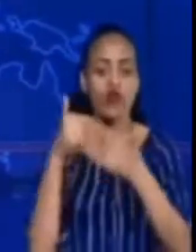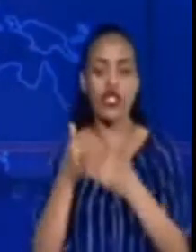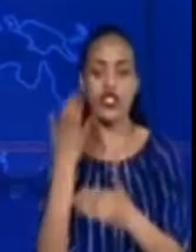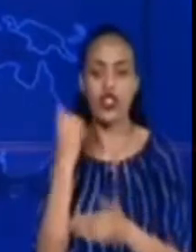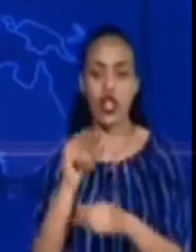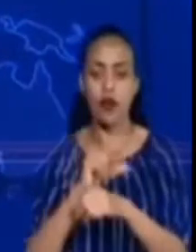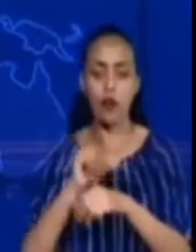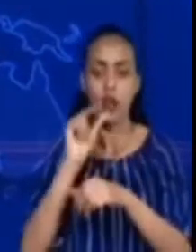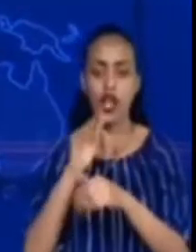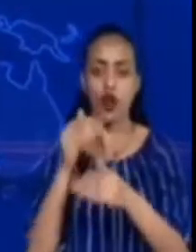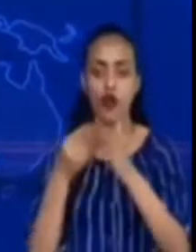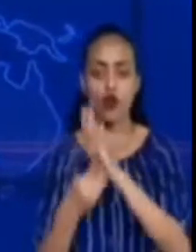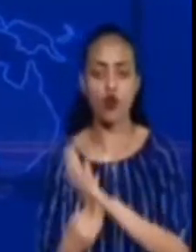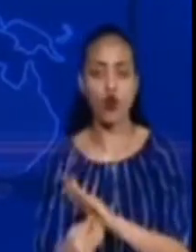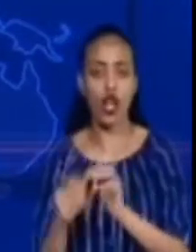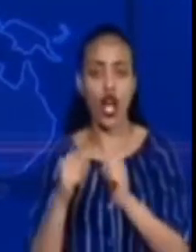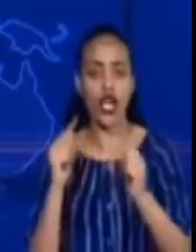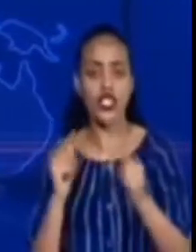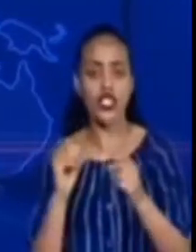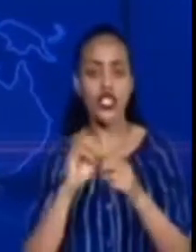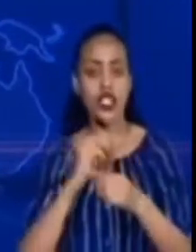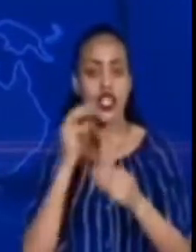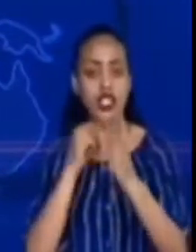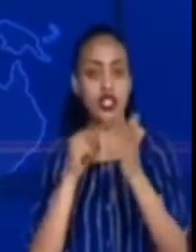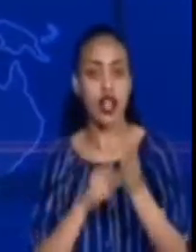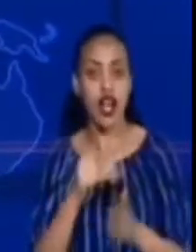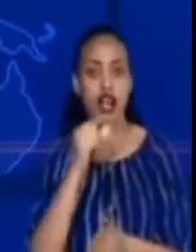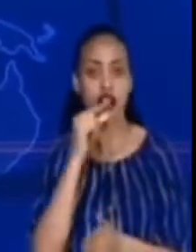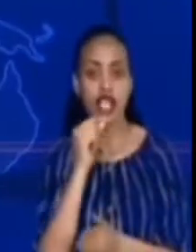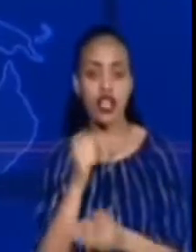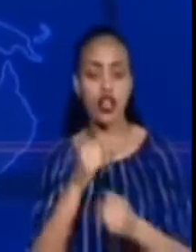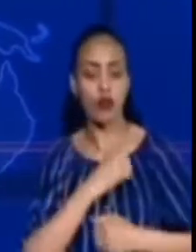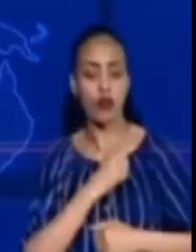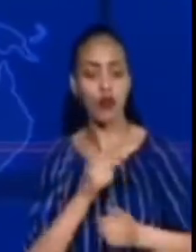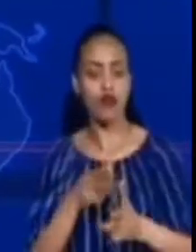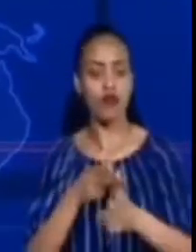የሌብነት ኔትወርክ ማለት ነው ራስን ከፍ አርጋ አርጋ